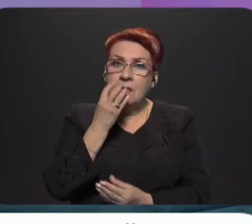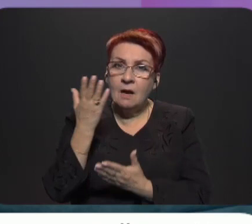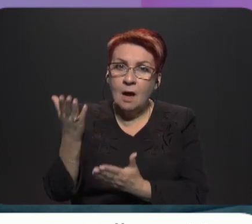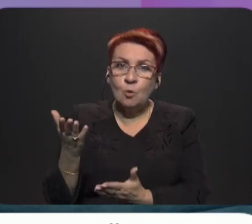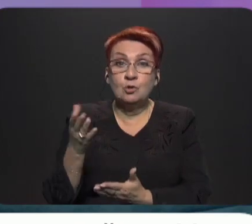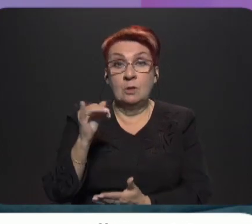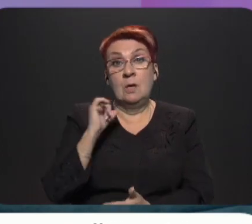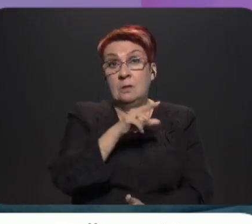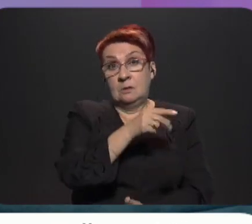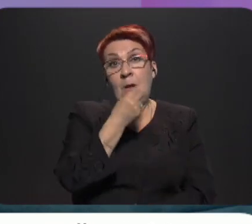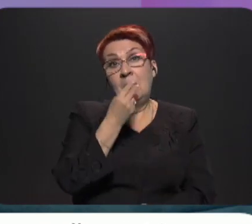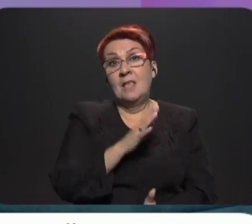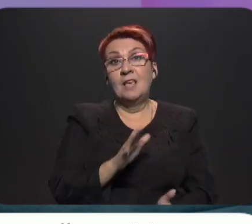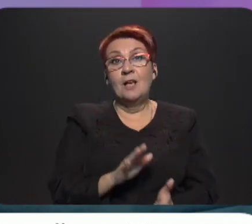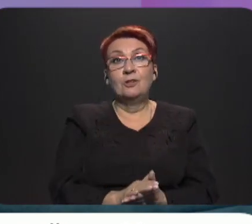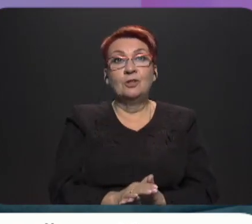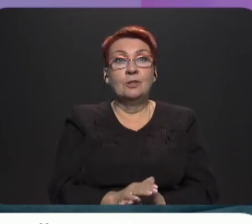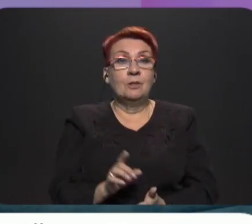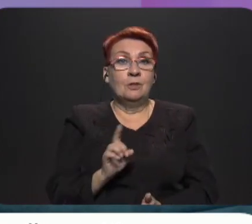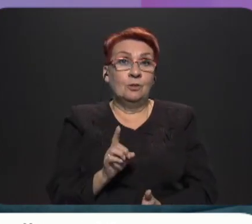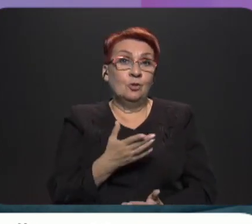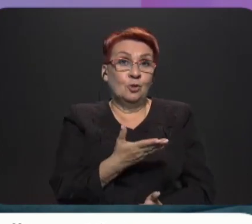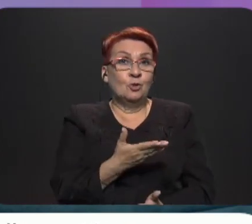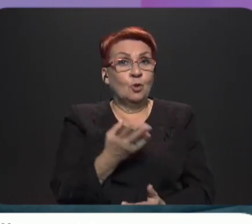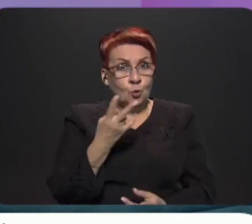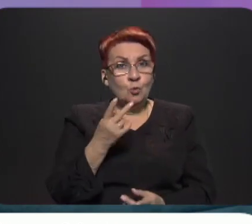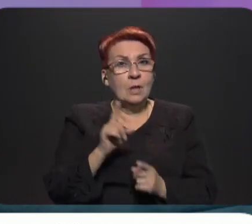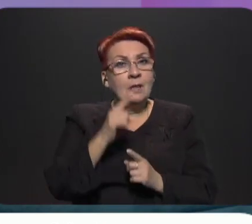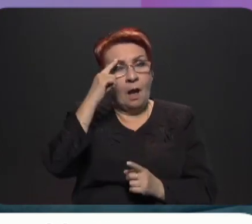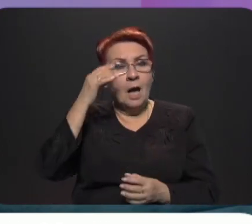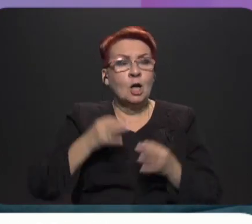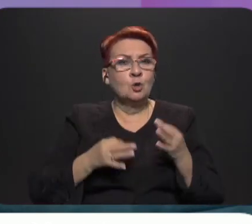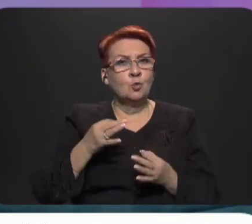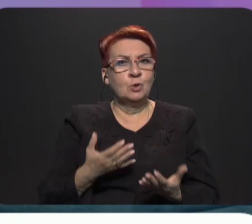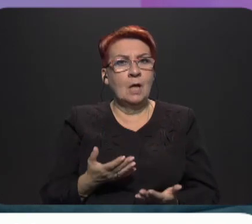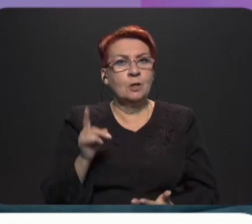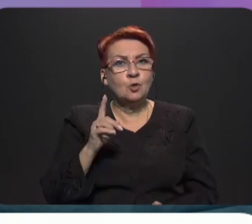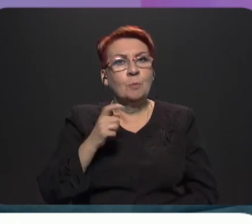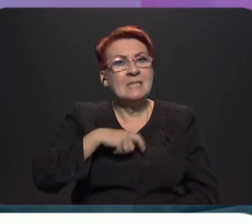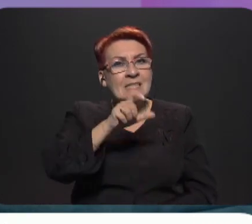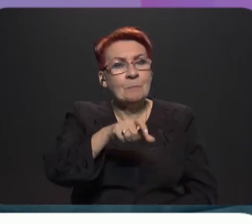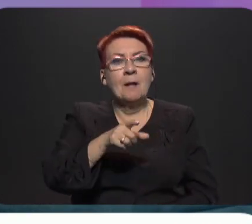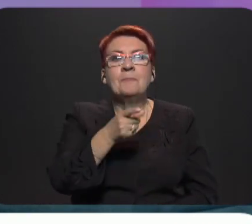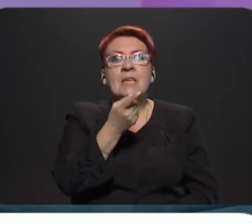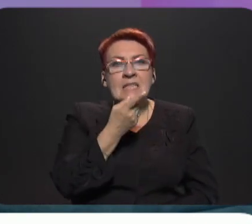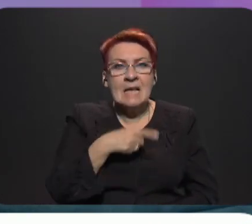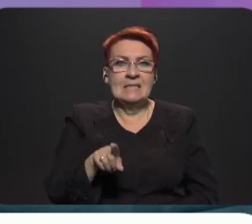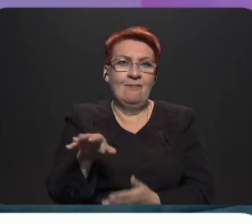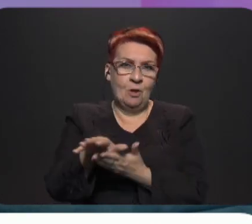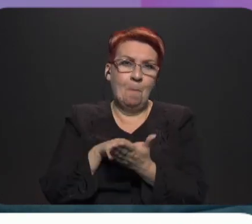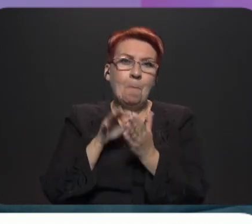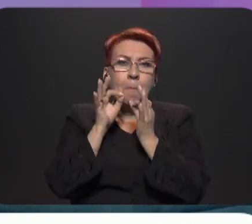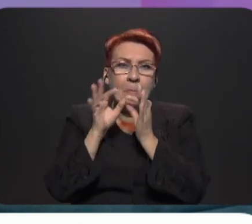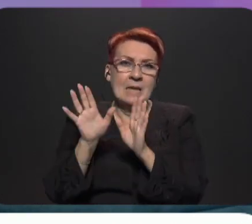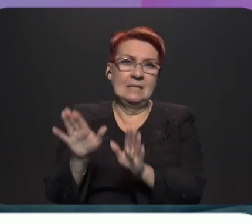хорошего, тогда и сам не ешь. Что-то еще. Но вот так надо рассуждать для того, чтобы себя заставить простить. Иначе